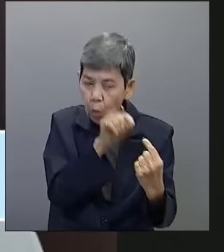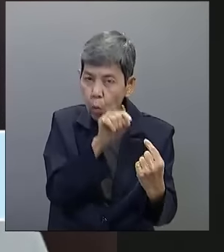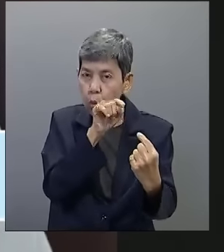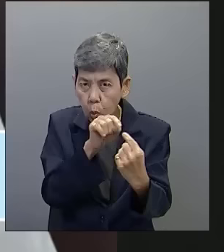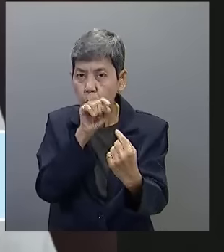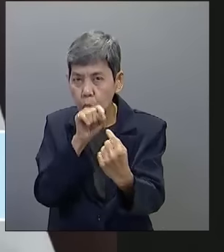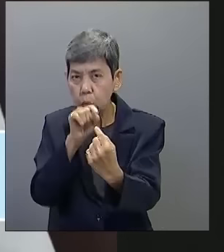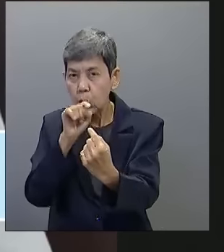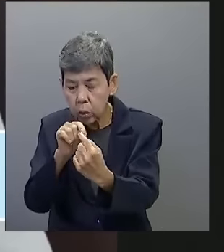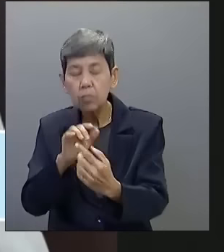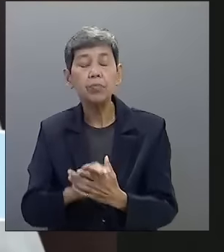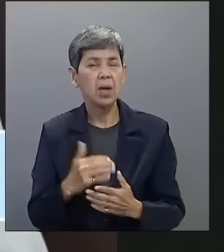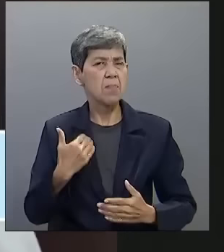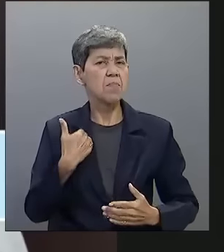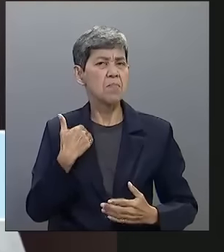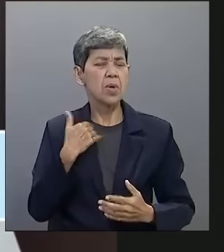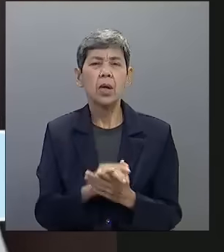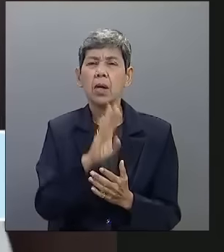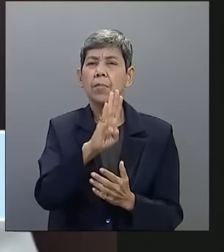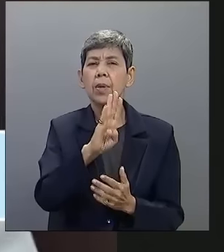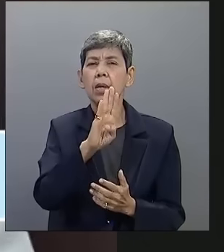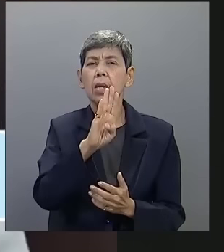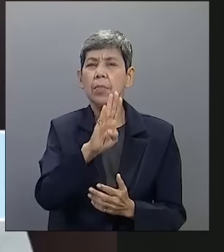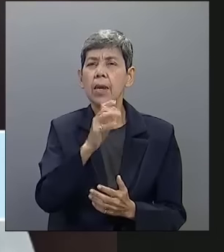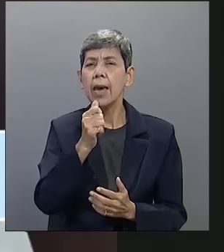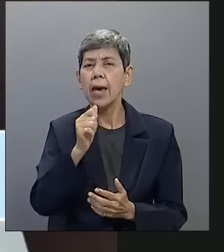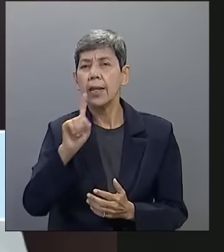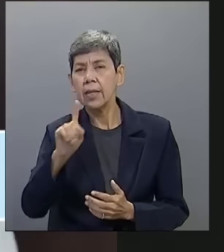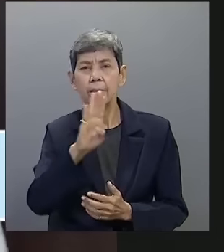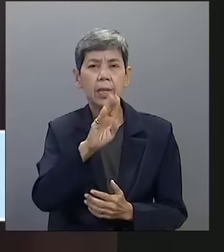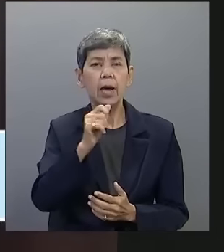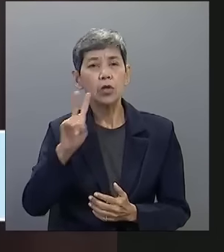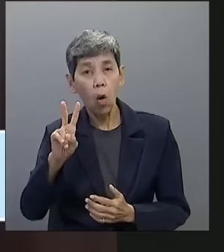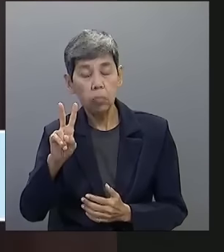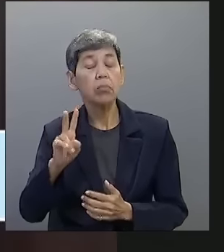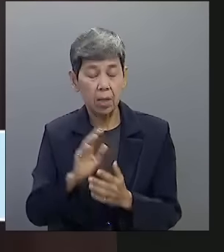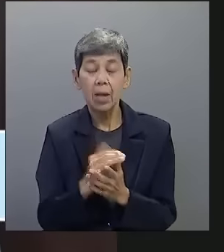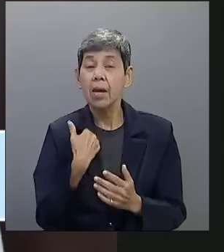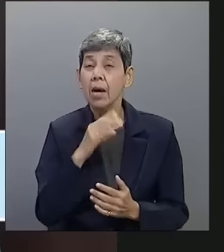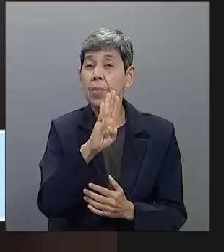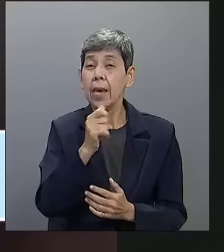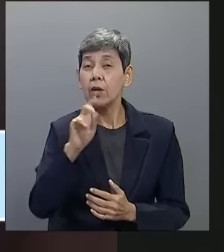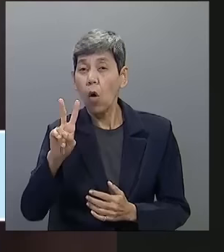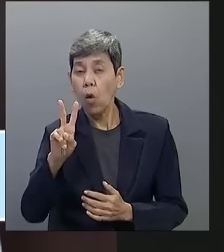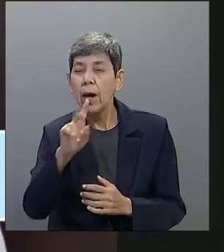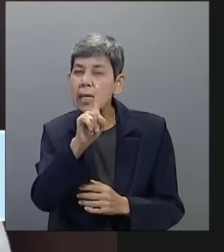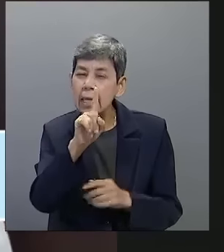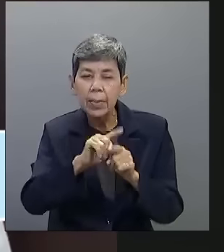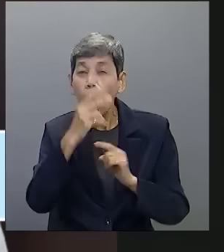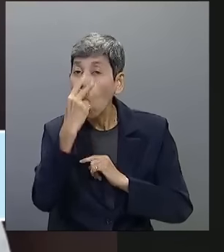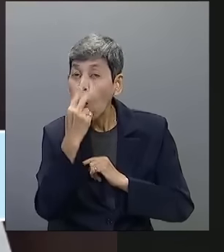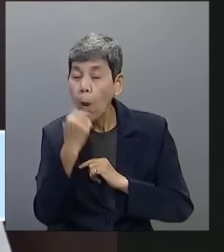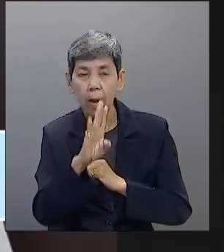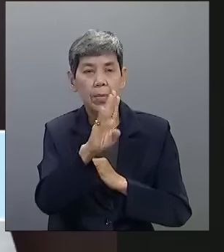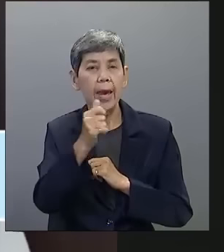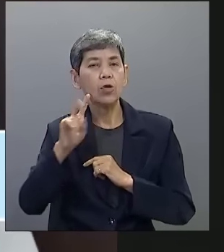ครับแม้กระทั่ง BA.1 และ BA.2 ก็ไม่เหมือนกัน คร ับ BA.2 เนี่ย BA.1 คล้ายๆไข้หวัดแต่ว่า